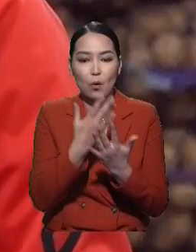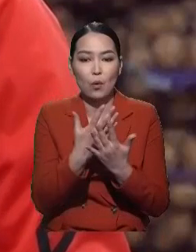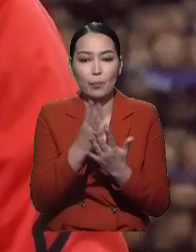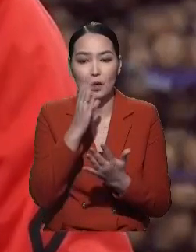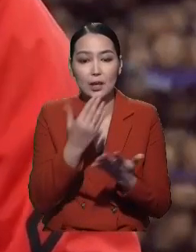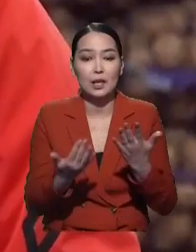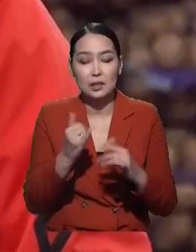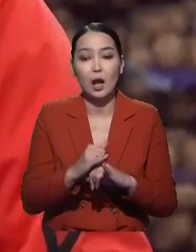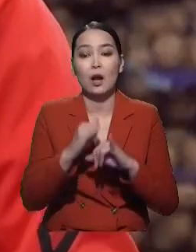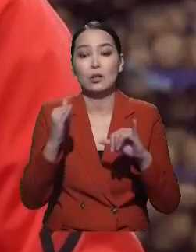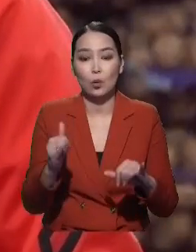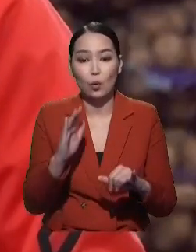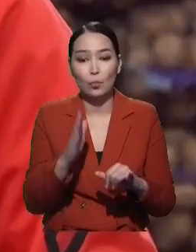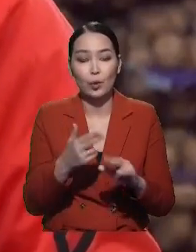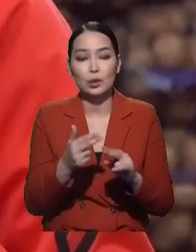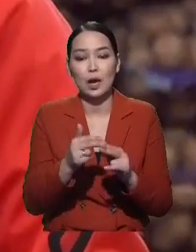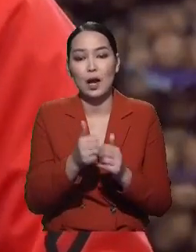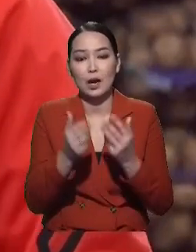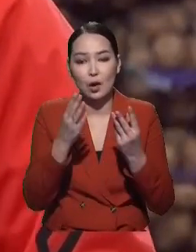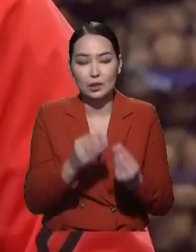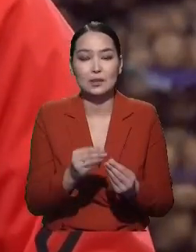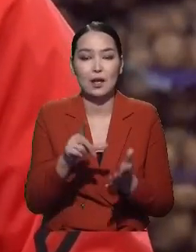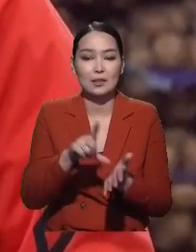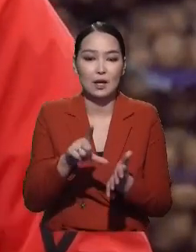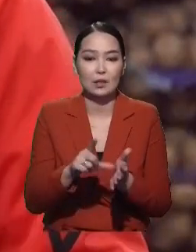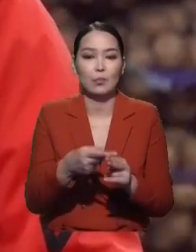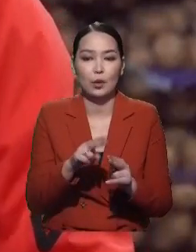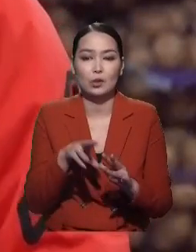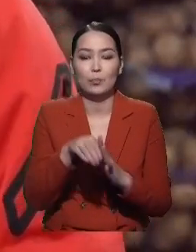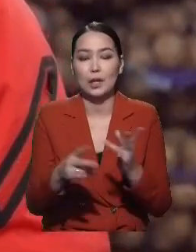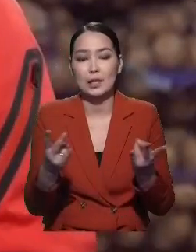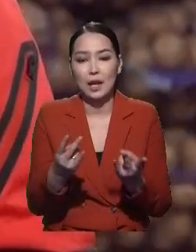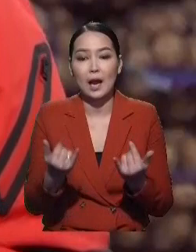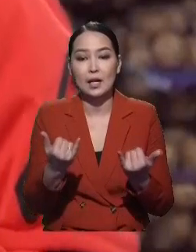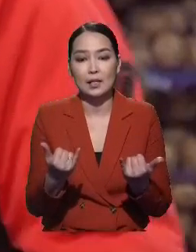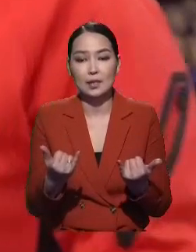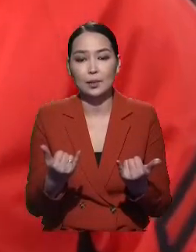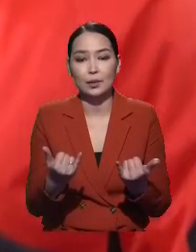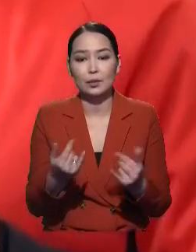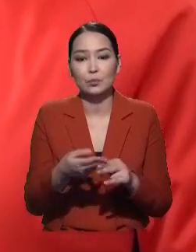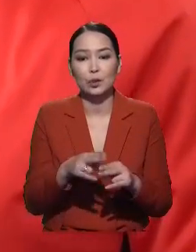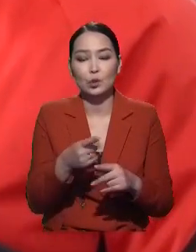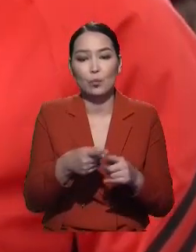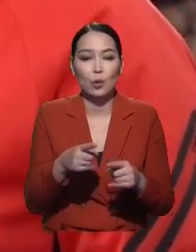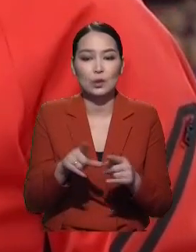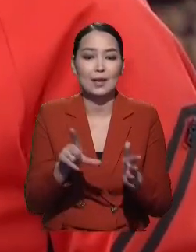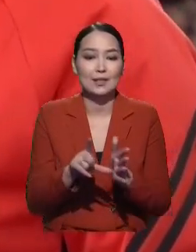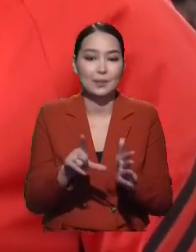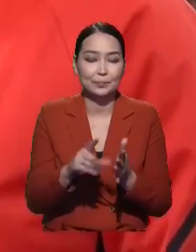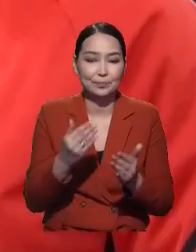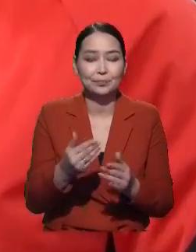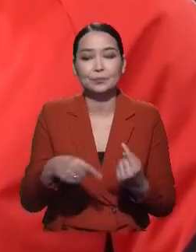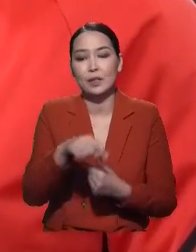одан асып кетсек, жаңағы құн салығы төленеді, значит, НДС төлеуіміз керек болды. Қазір мынау бөлшек салықтың кәсіпкерлерге